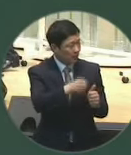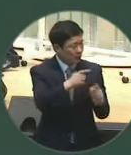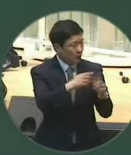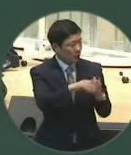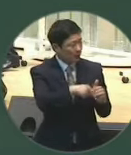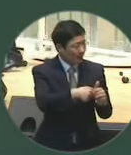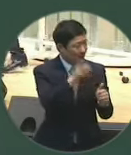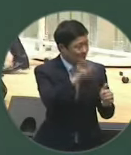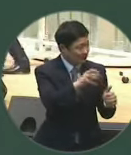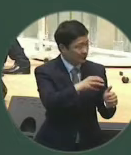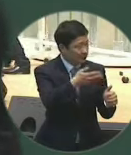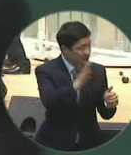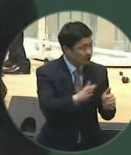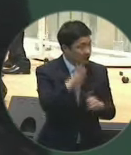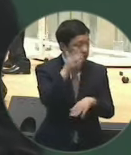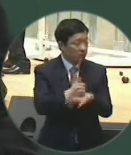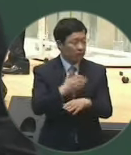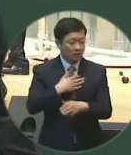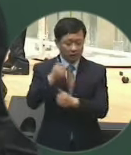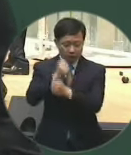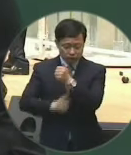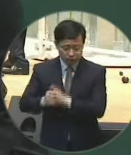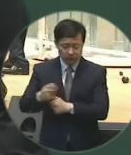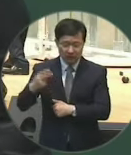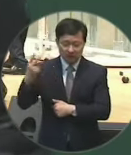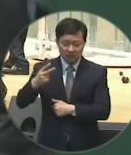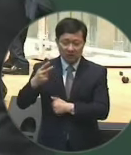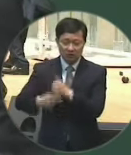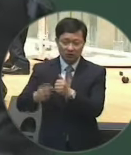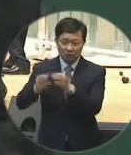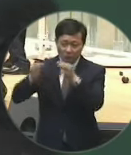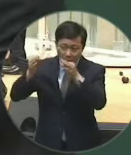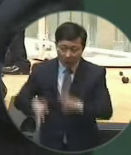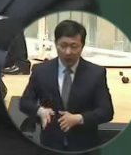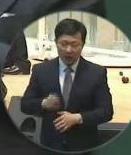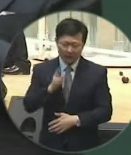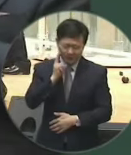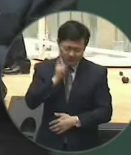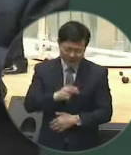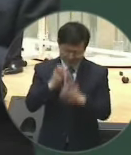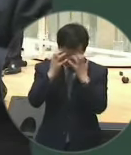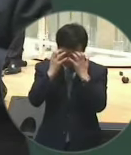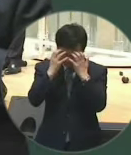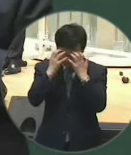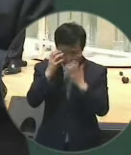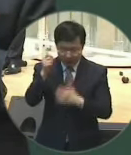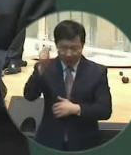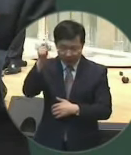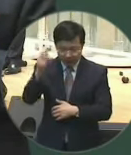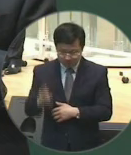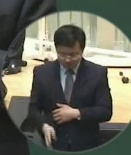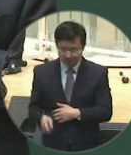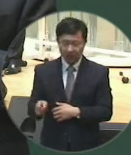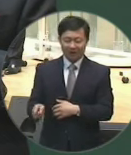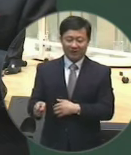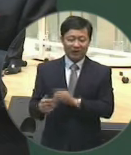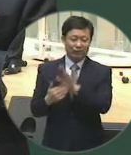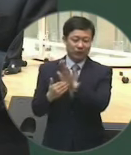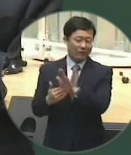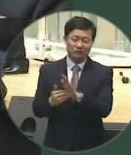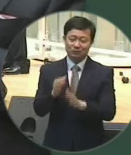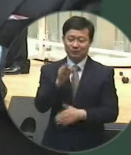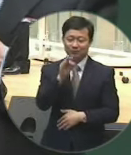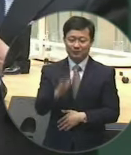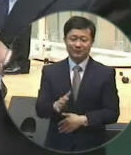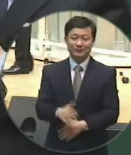복음 막았는데 후대들이 2000년 동안 각가지 비참함으로 다 죽었어요. They didn't know that they were blocking the gospel and